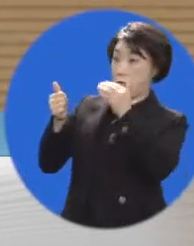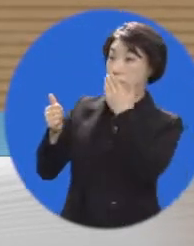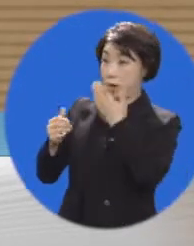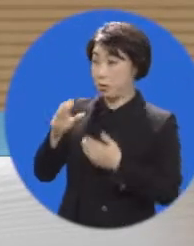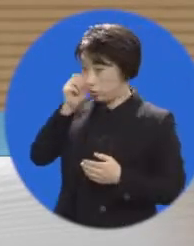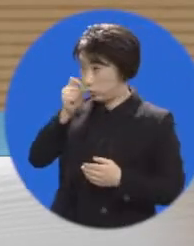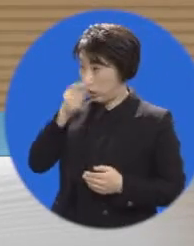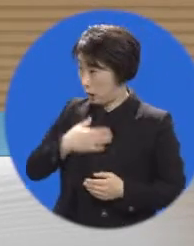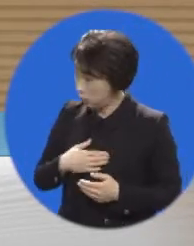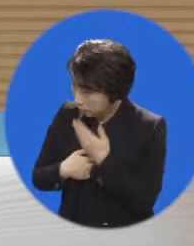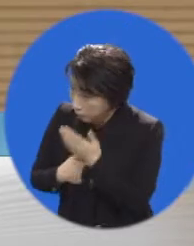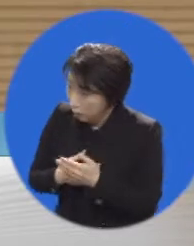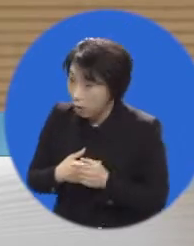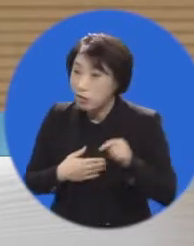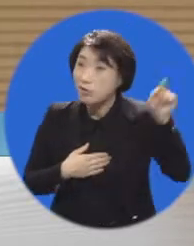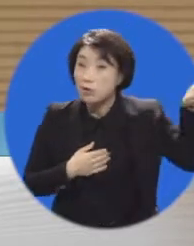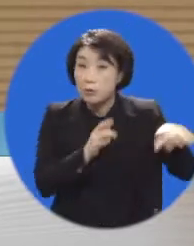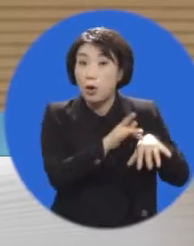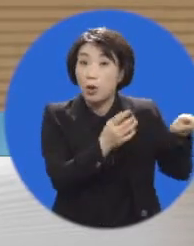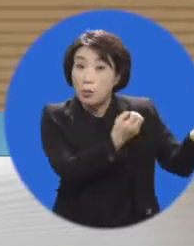돼. 거짓말이죠?